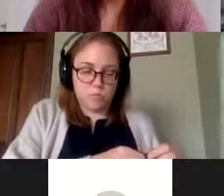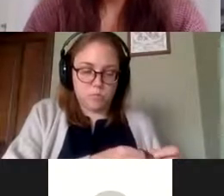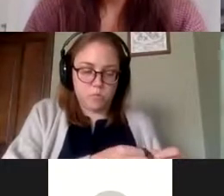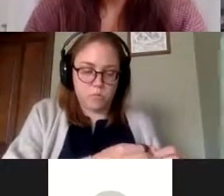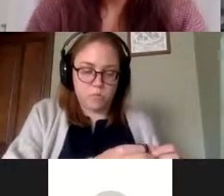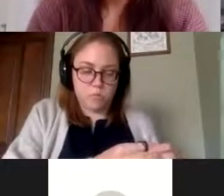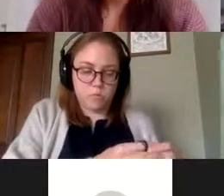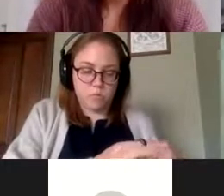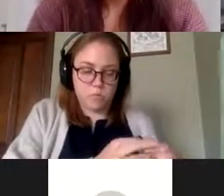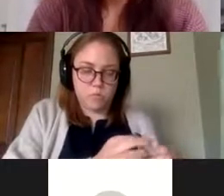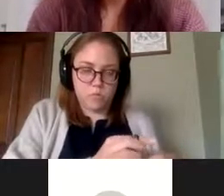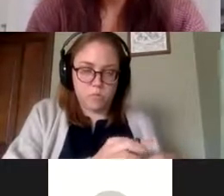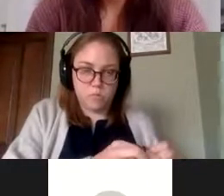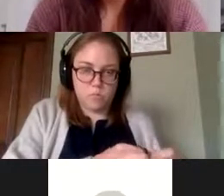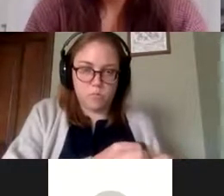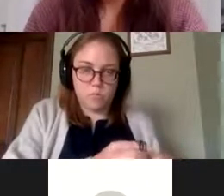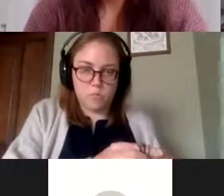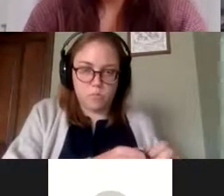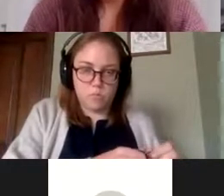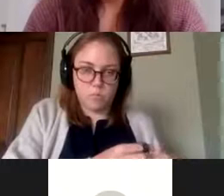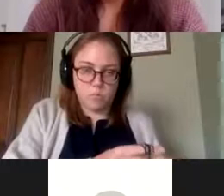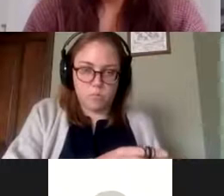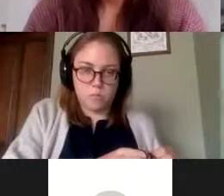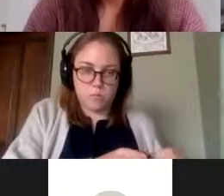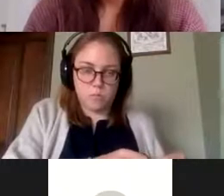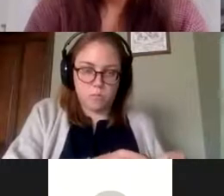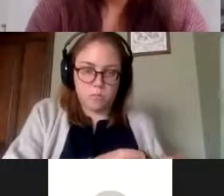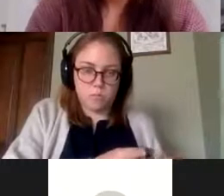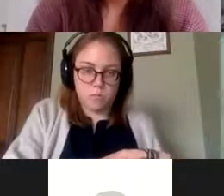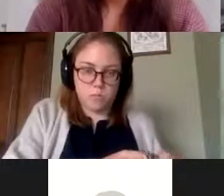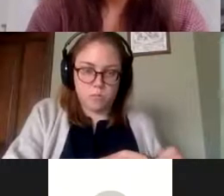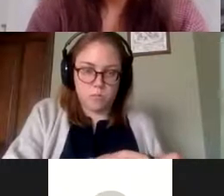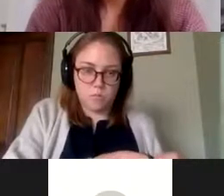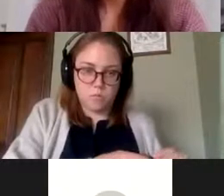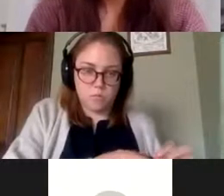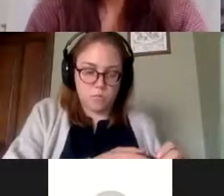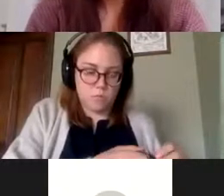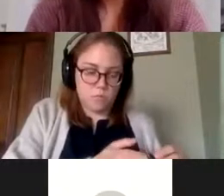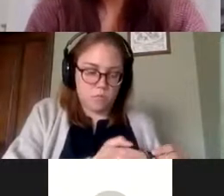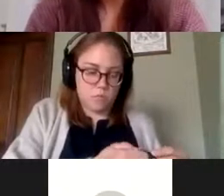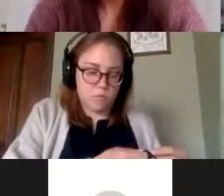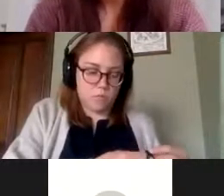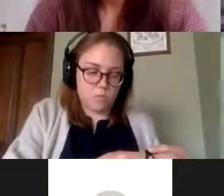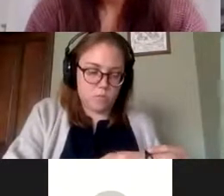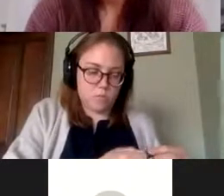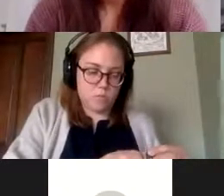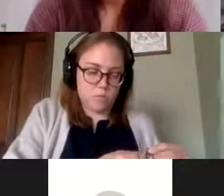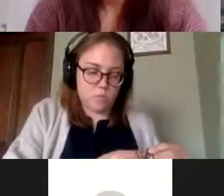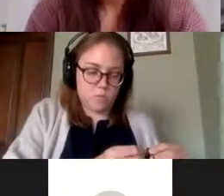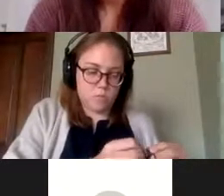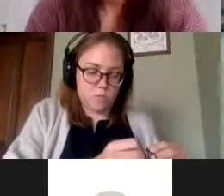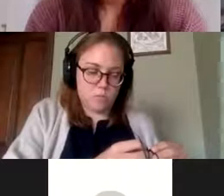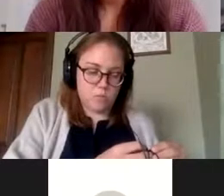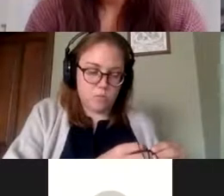150 kinderen komen in normale zomers en je beslist om één bubbel van 50 te doen, dat gaat dan natuurlijk ook wel weer voor ouders, voor kinderen,